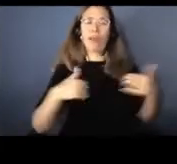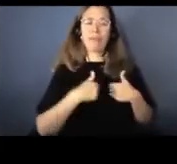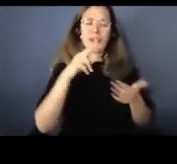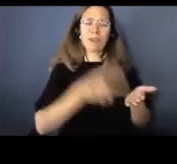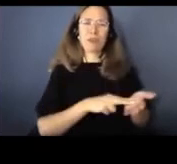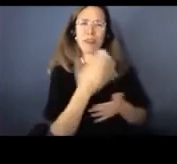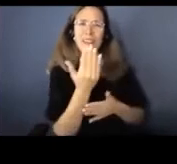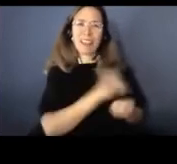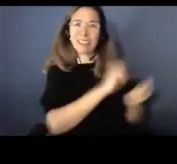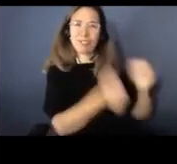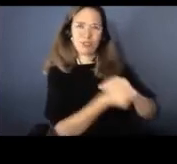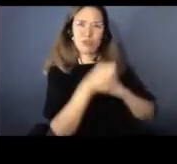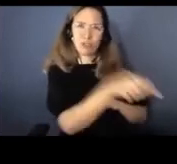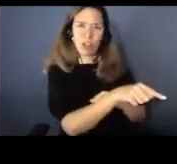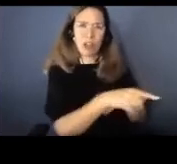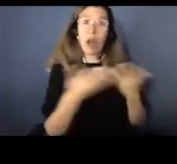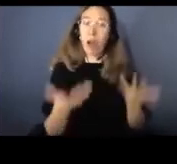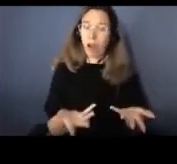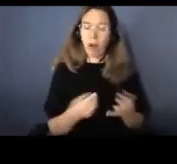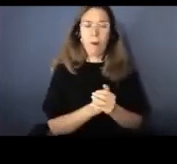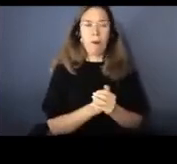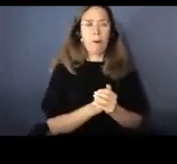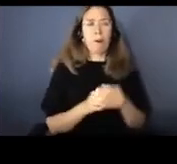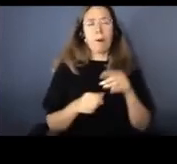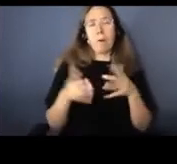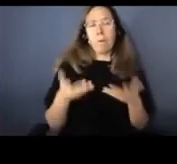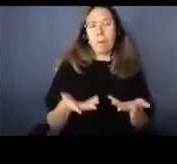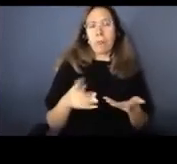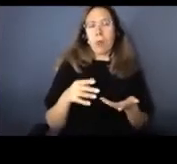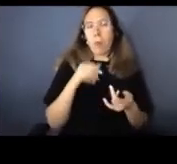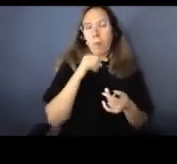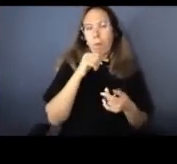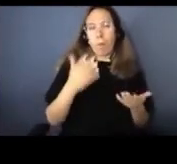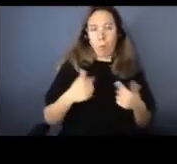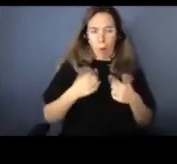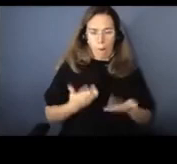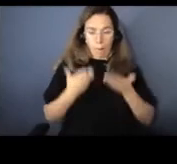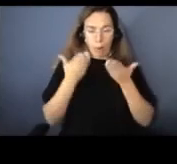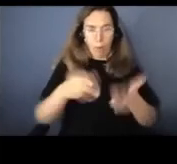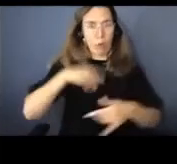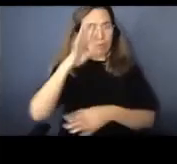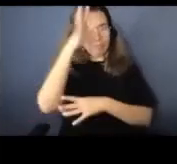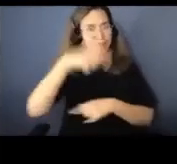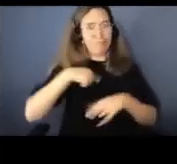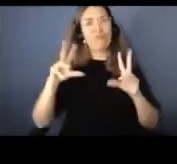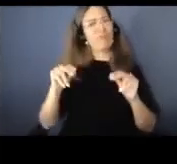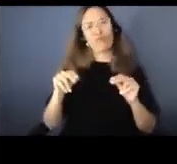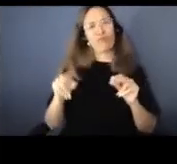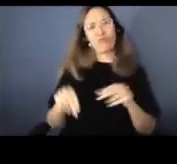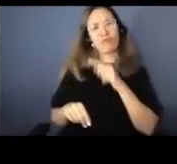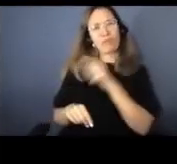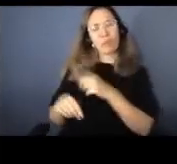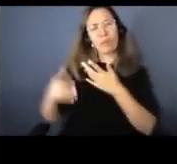Et ici, cette fois-ci, il est important de mentionner, ce n'est pas une proposition de mon cru, mais c'est une proposition qui a été développée par